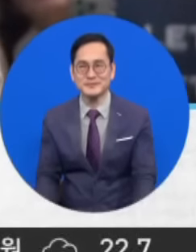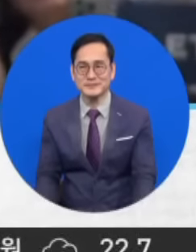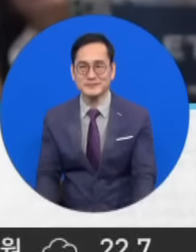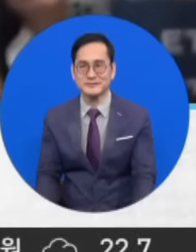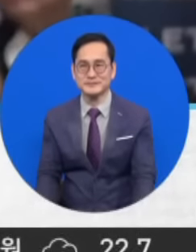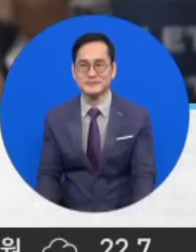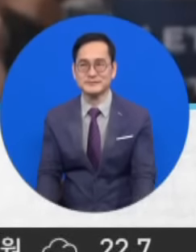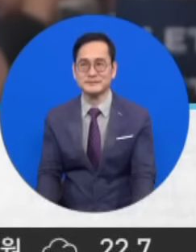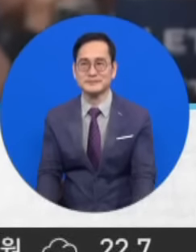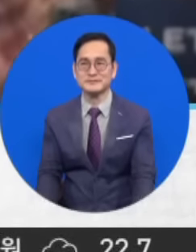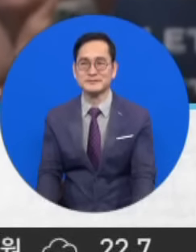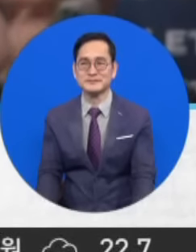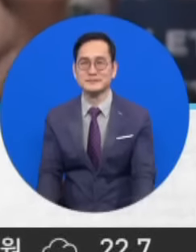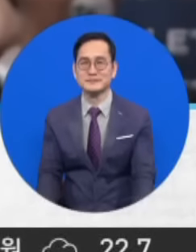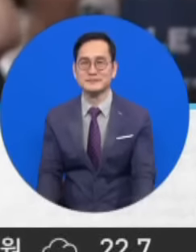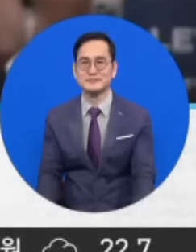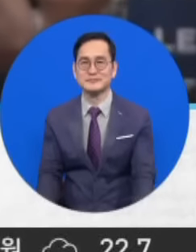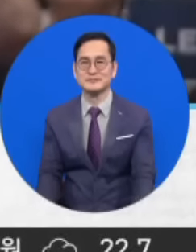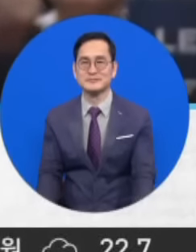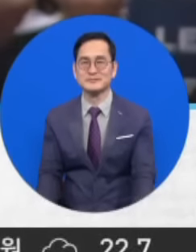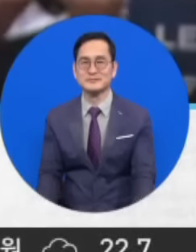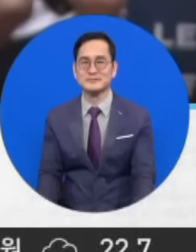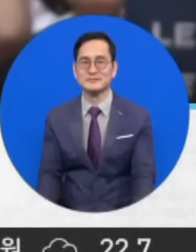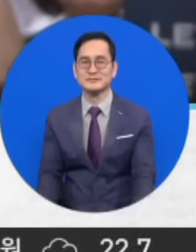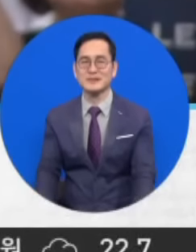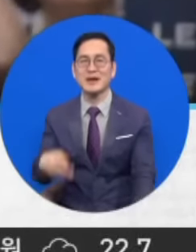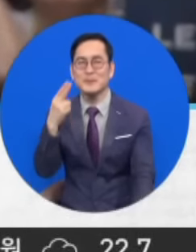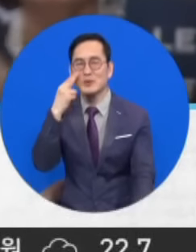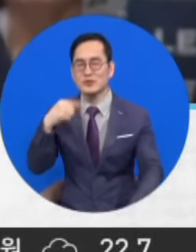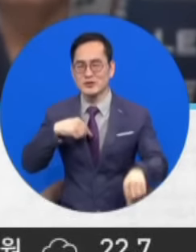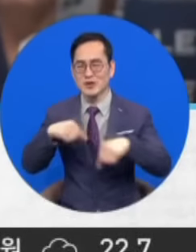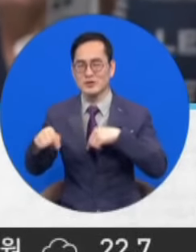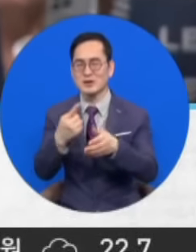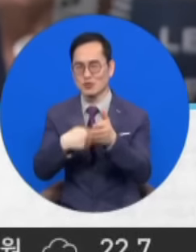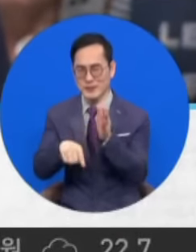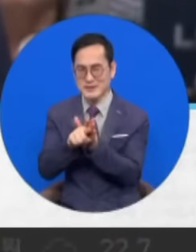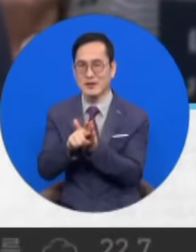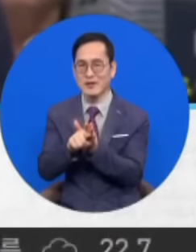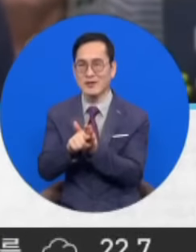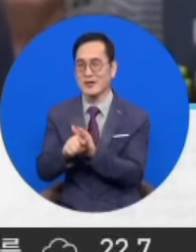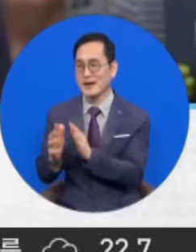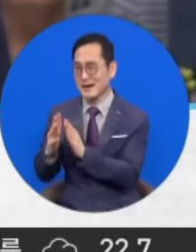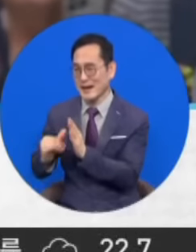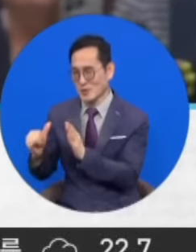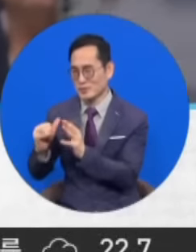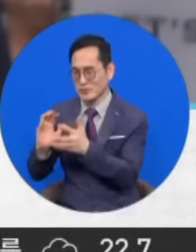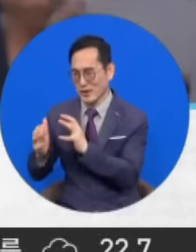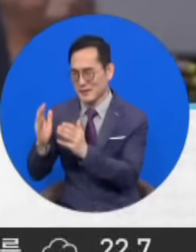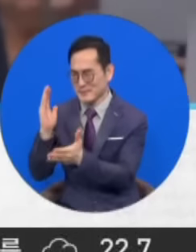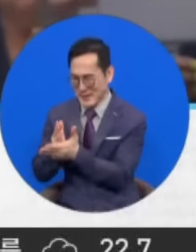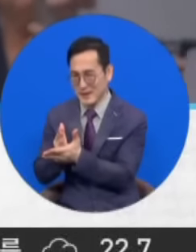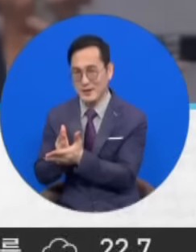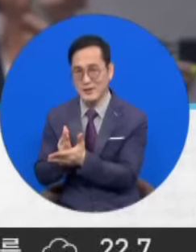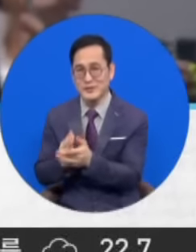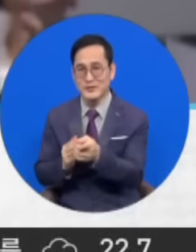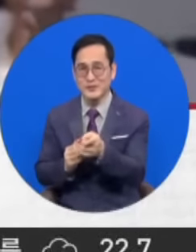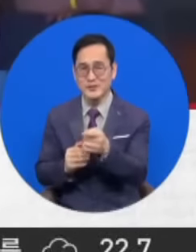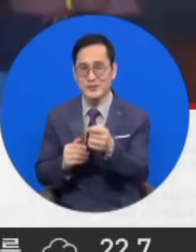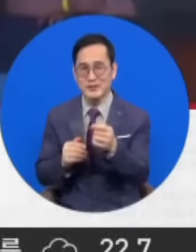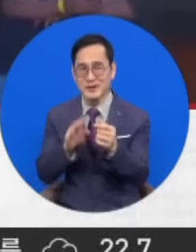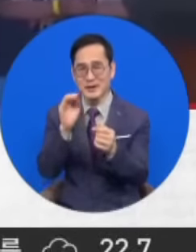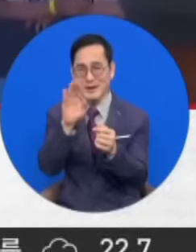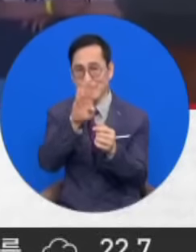드는데 저는 미국의 민주당을 위해서라든가 정치를 위해서 제가 보기엔 가족회의에서 할 것이 아니고